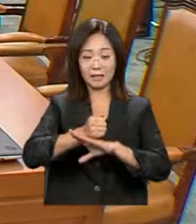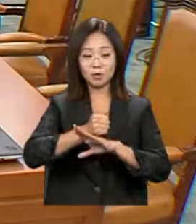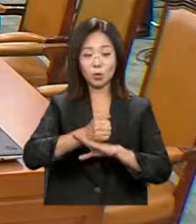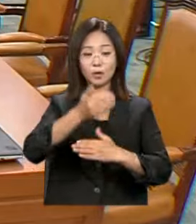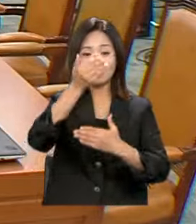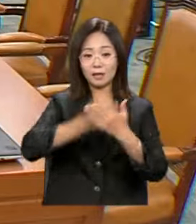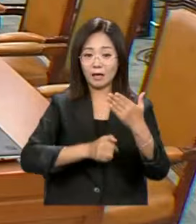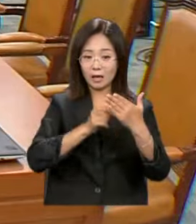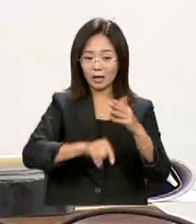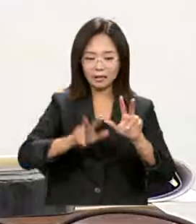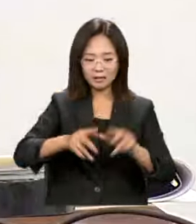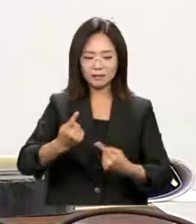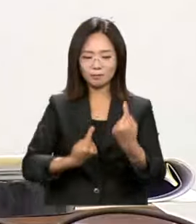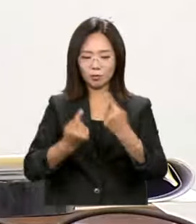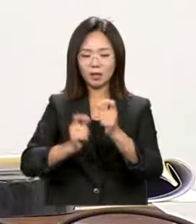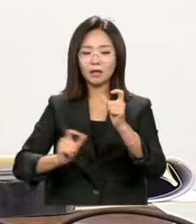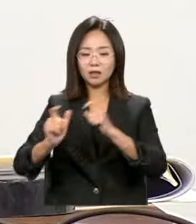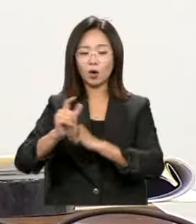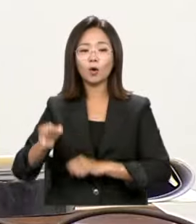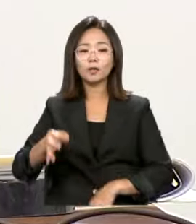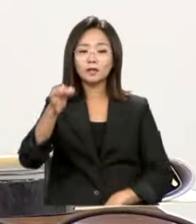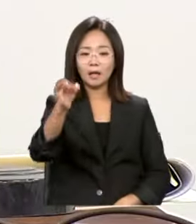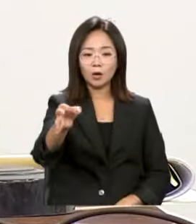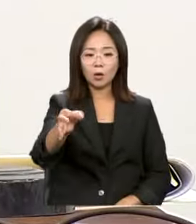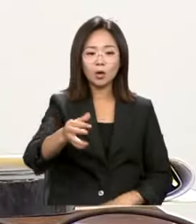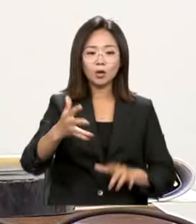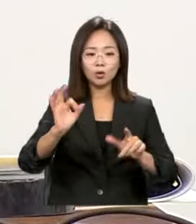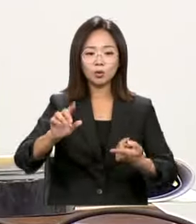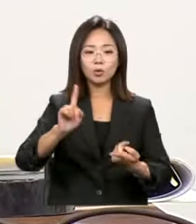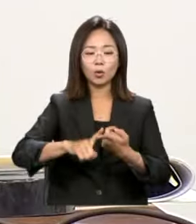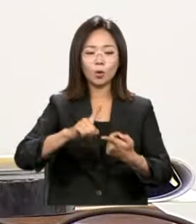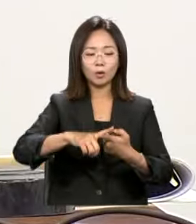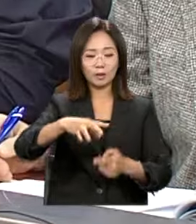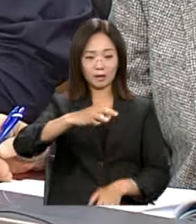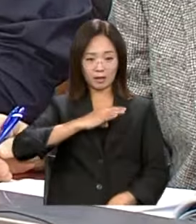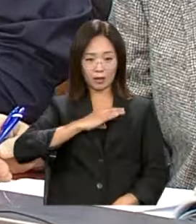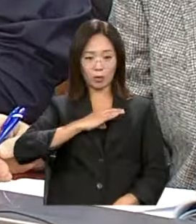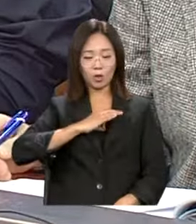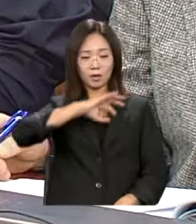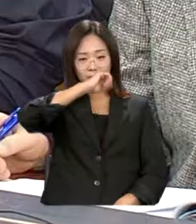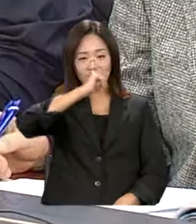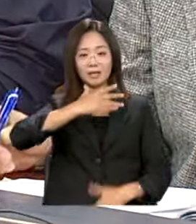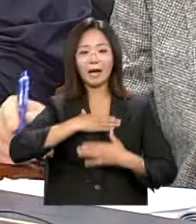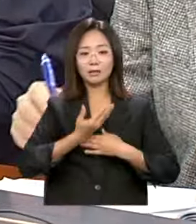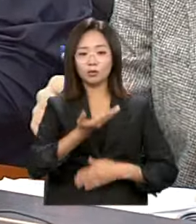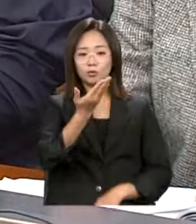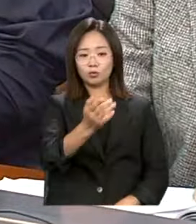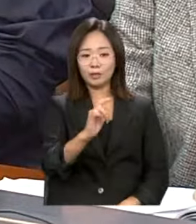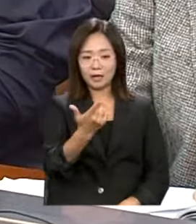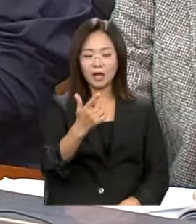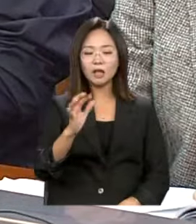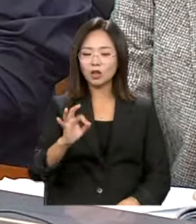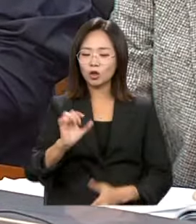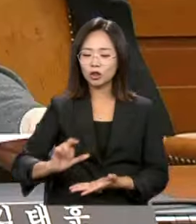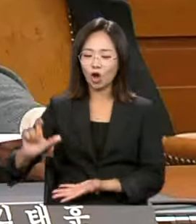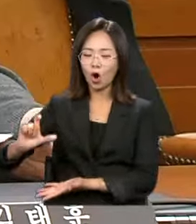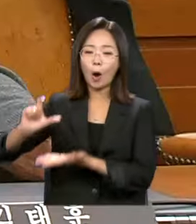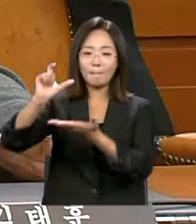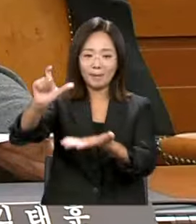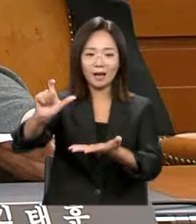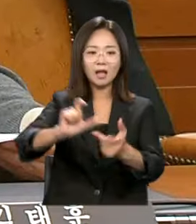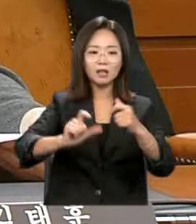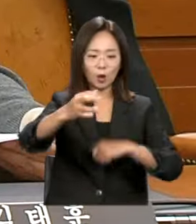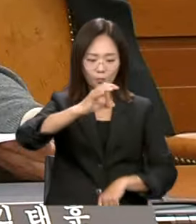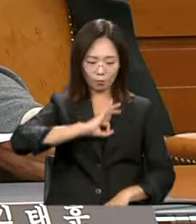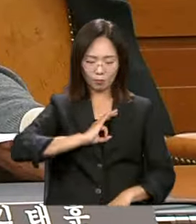가지 중 지금보다 조금 더 내고 돈은 그대로 받아 재정을 안정화하는 쪽보다 많이 내더라도 더 받아